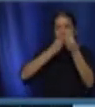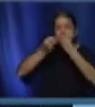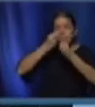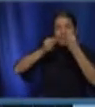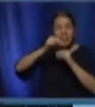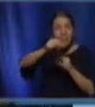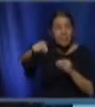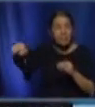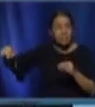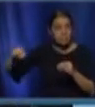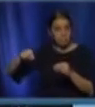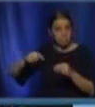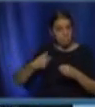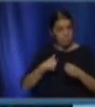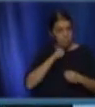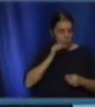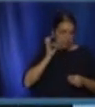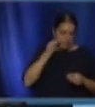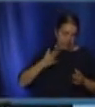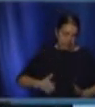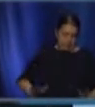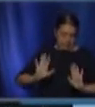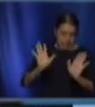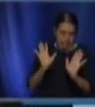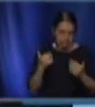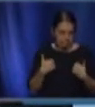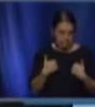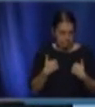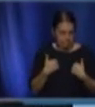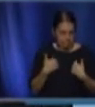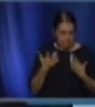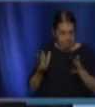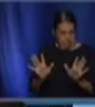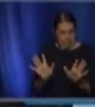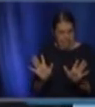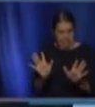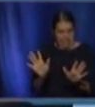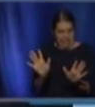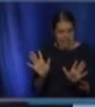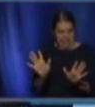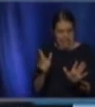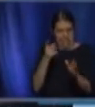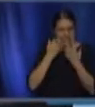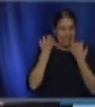là, je suis en train de m'embarquer dans quelque chose. Donc, je ne sais pas si un de vous deux peut m'aider.